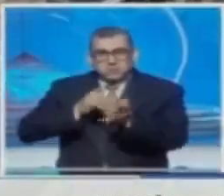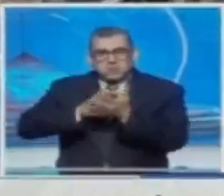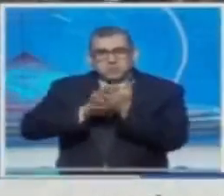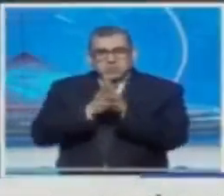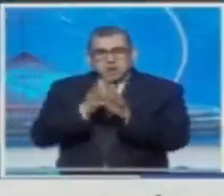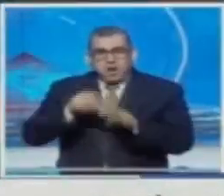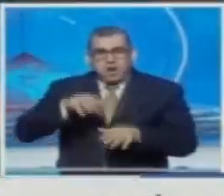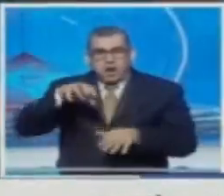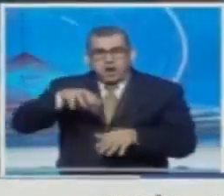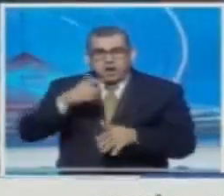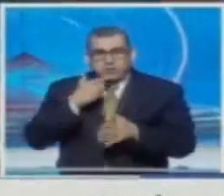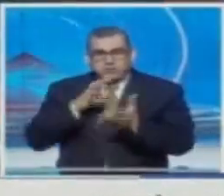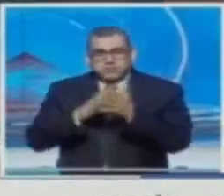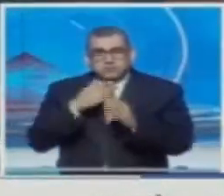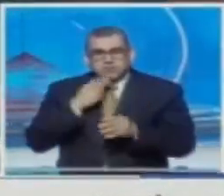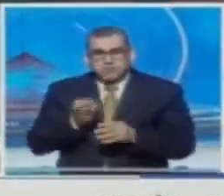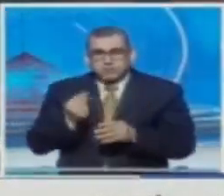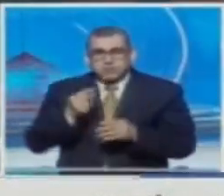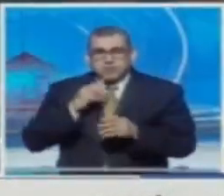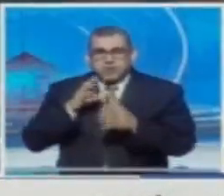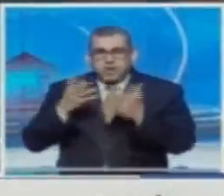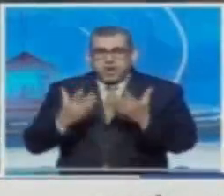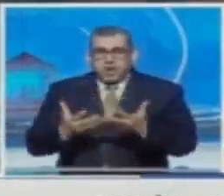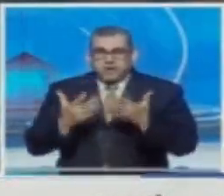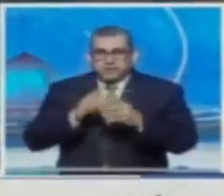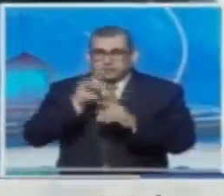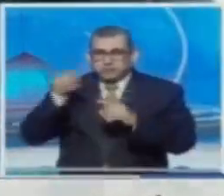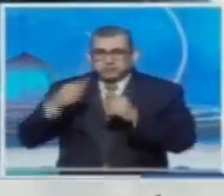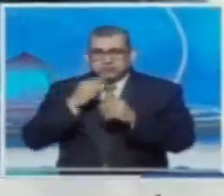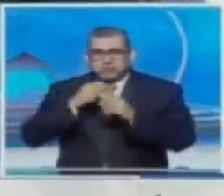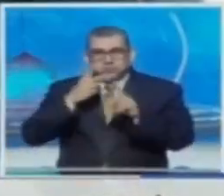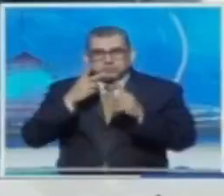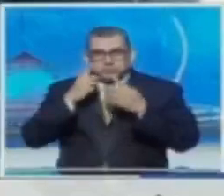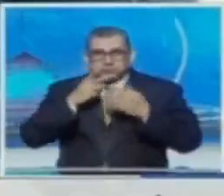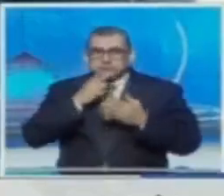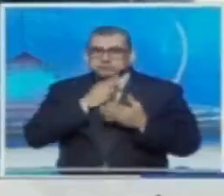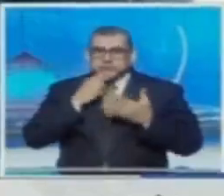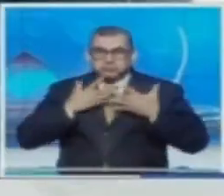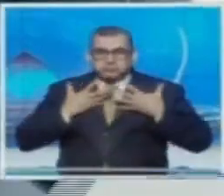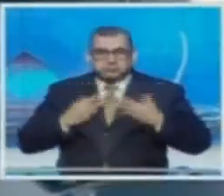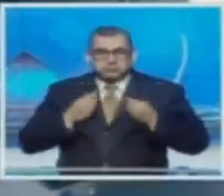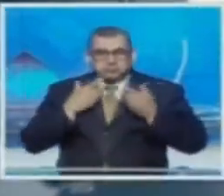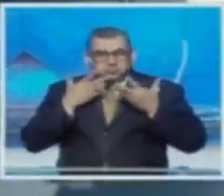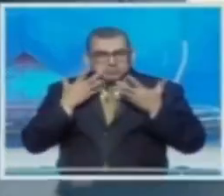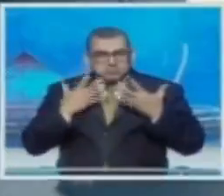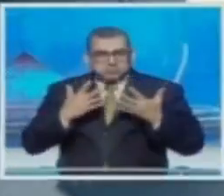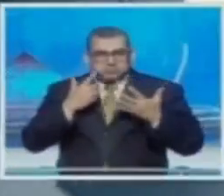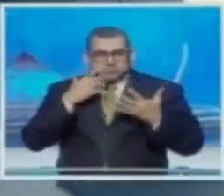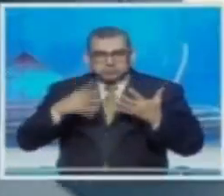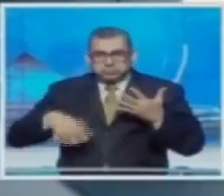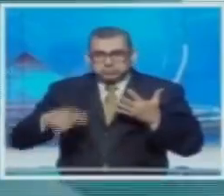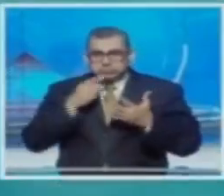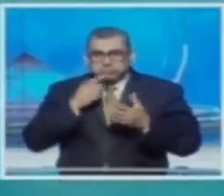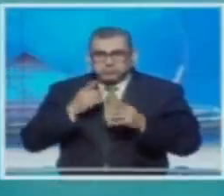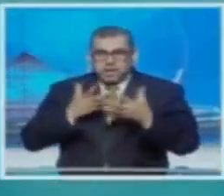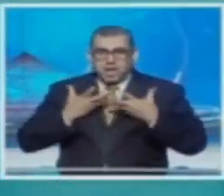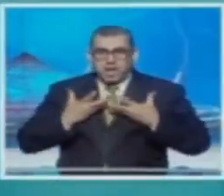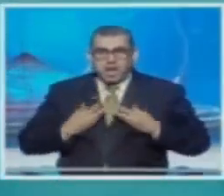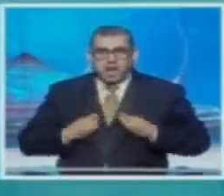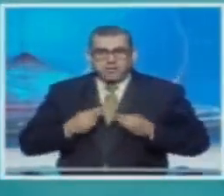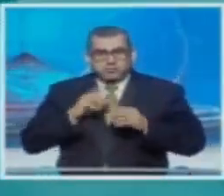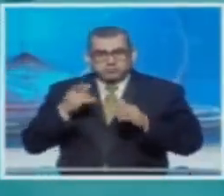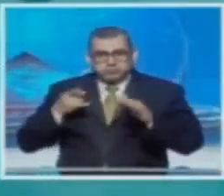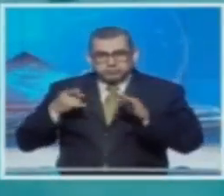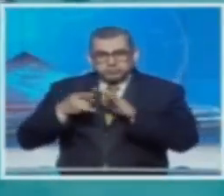الكبرى بوسيلة نقل تضم أحدث المواصفات العالمية وتحقق أعلى مستويات الأمان، فهي